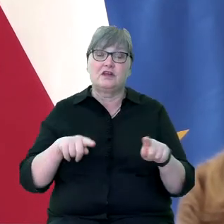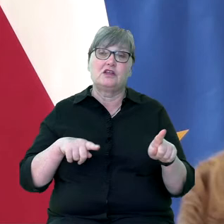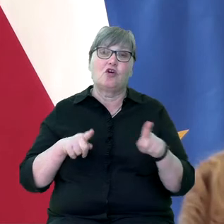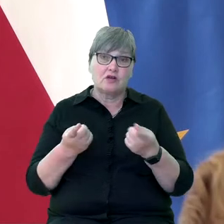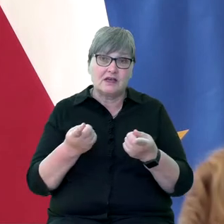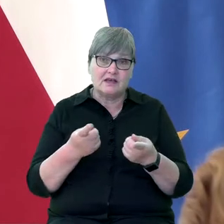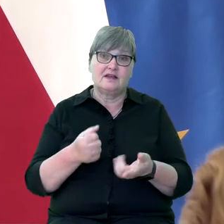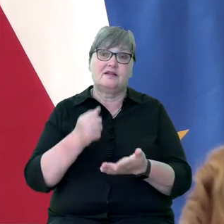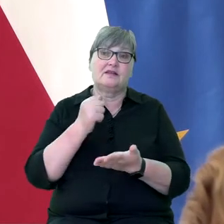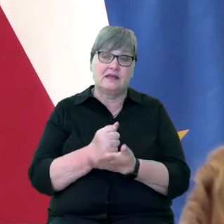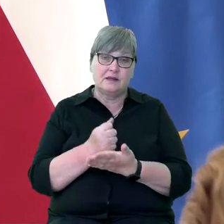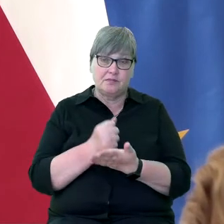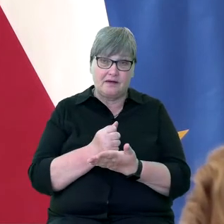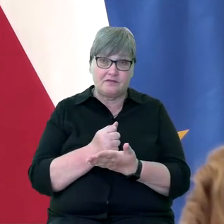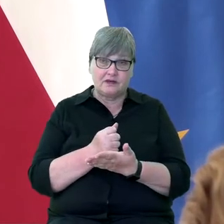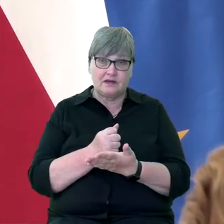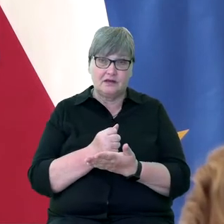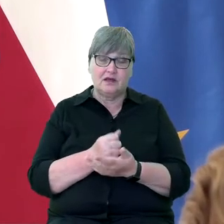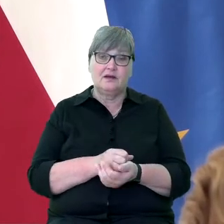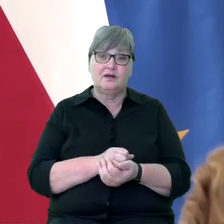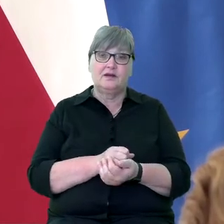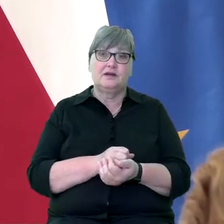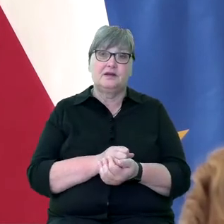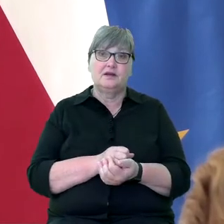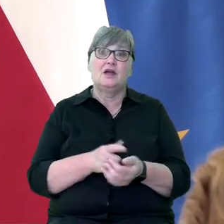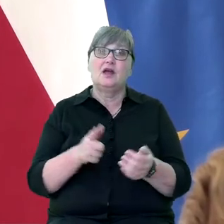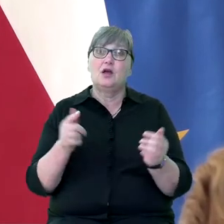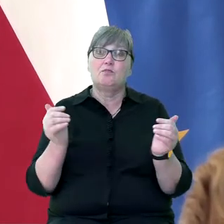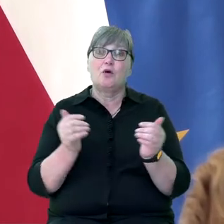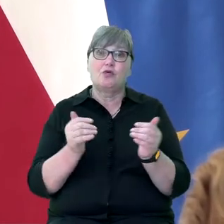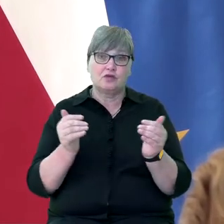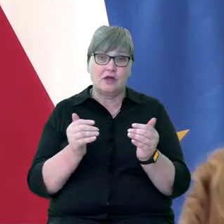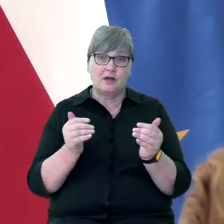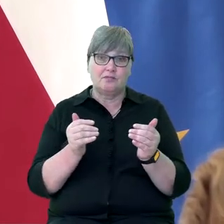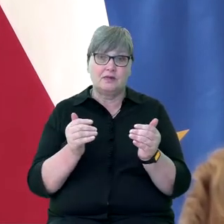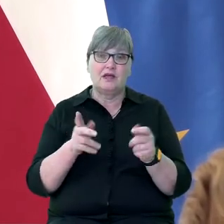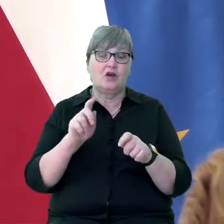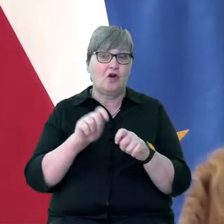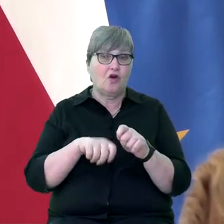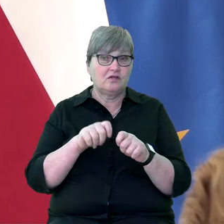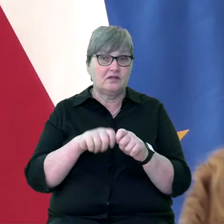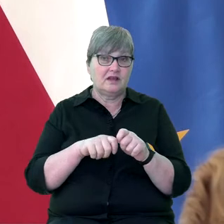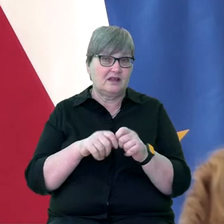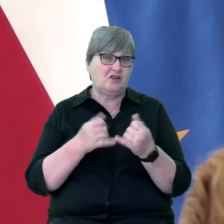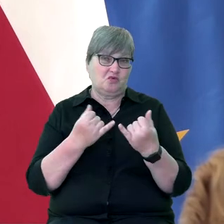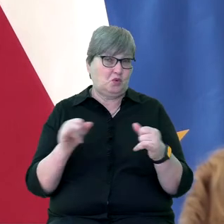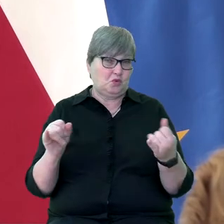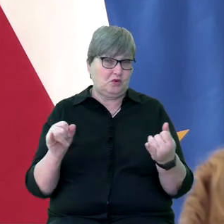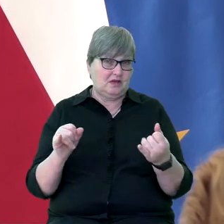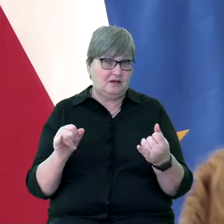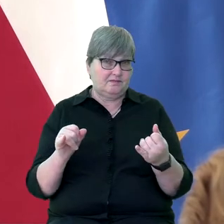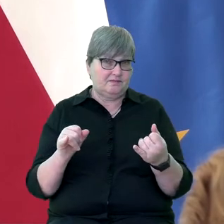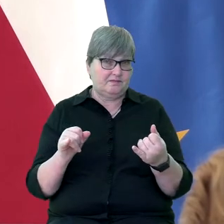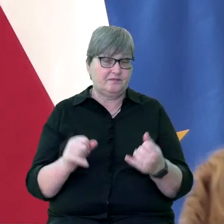prawnych. Oczywiście możemy oceniać bardzo różnie.